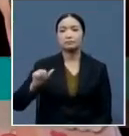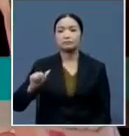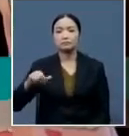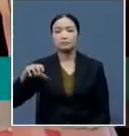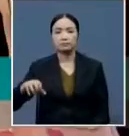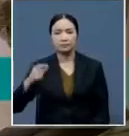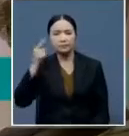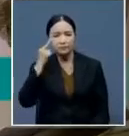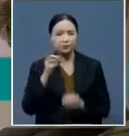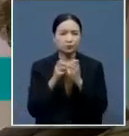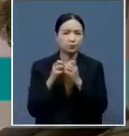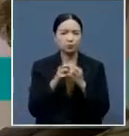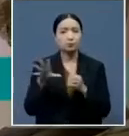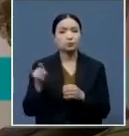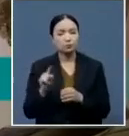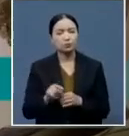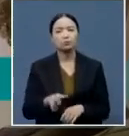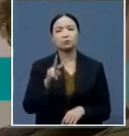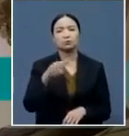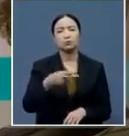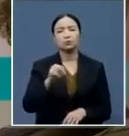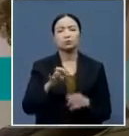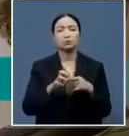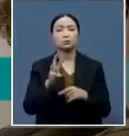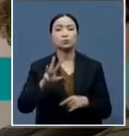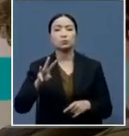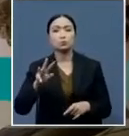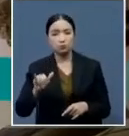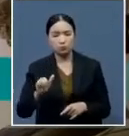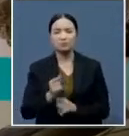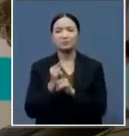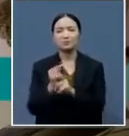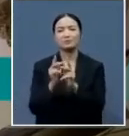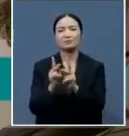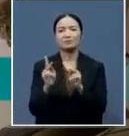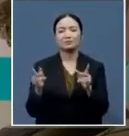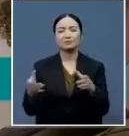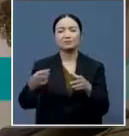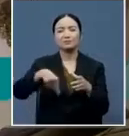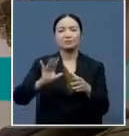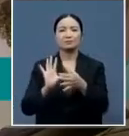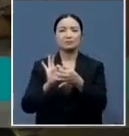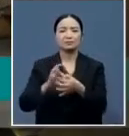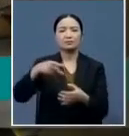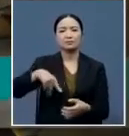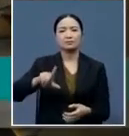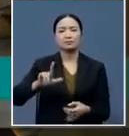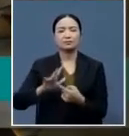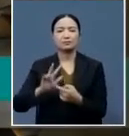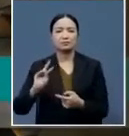หลักการการคิดค่าไฟฟ้าจากหน่วยการใช้ไฟฟ้าในอัตราตามนโยบายของคณะกรรมการกำกับกิจการพลังงานหรือ